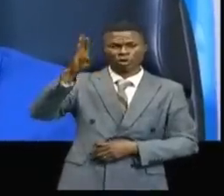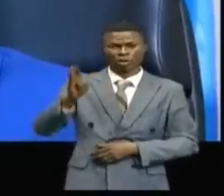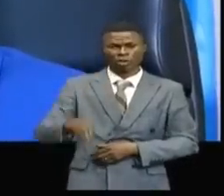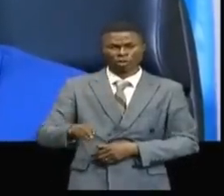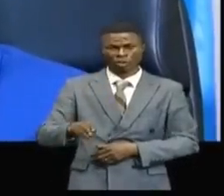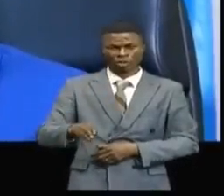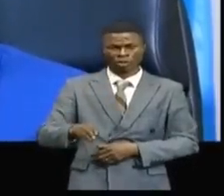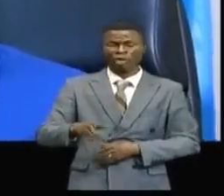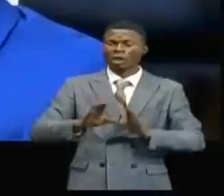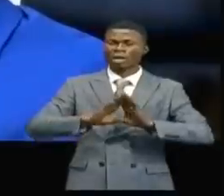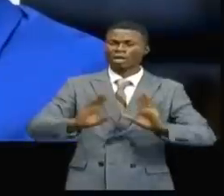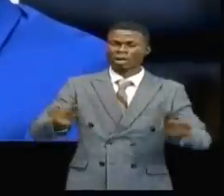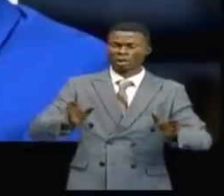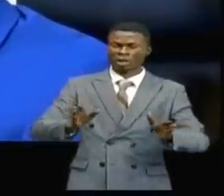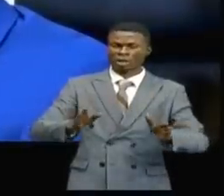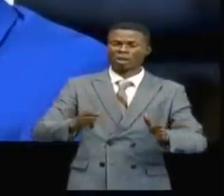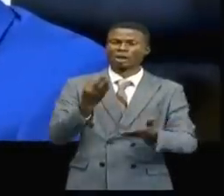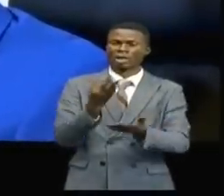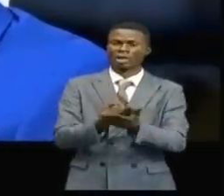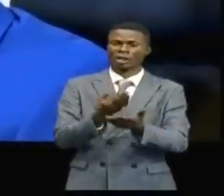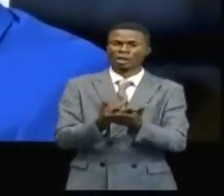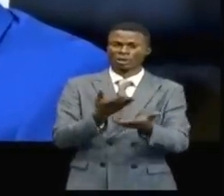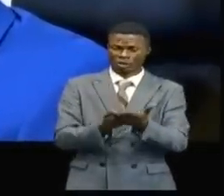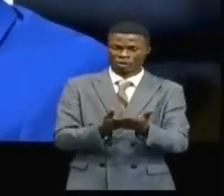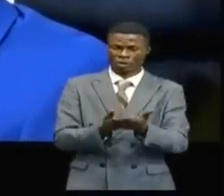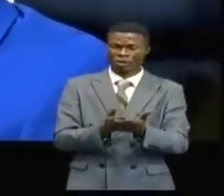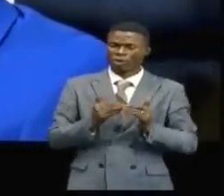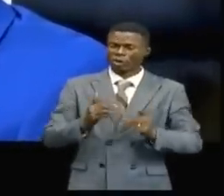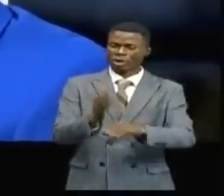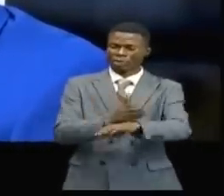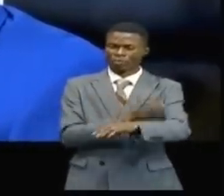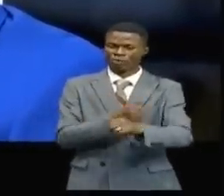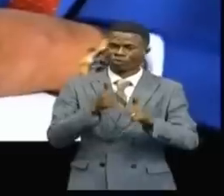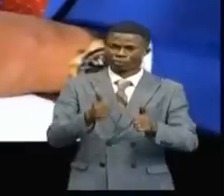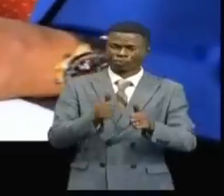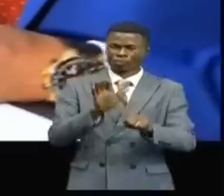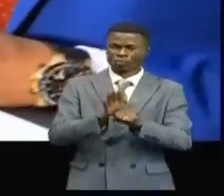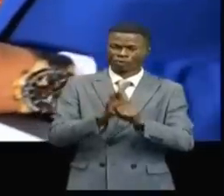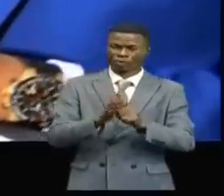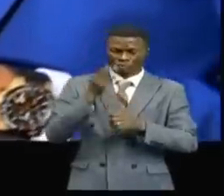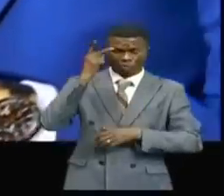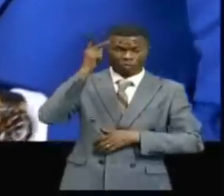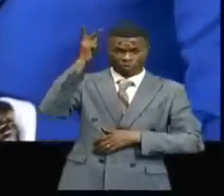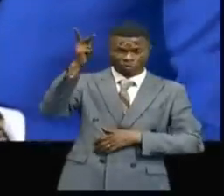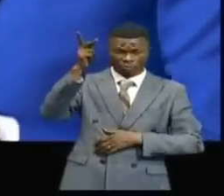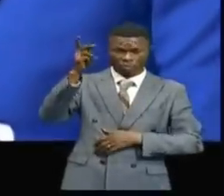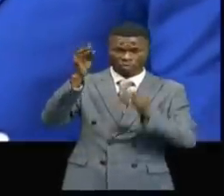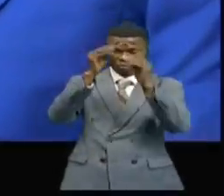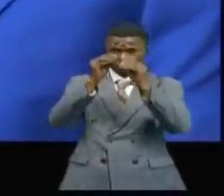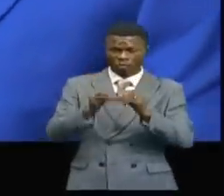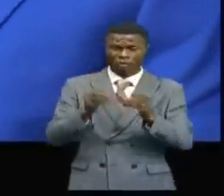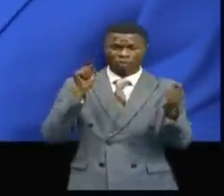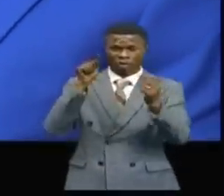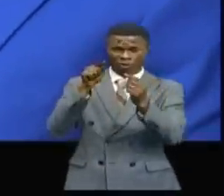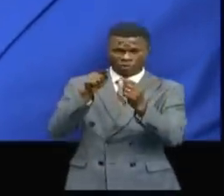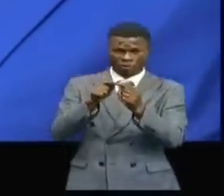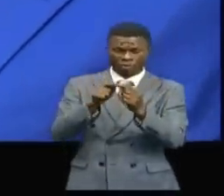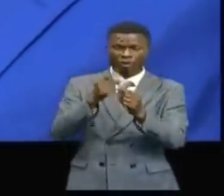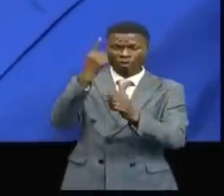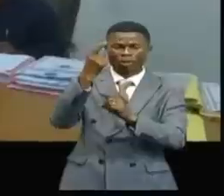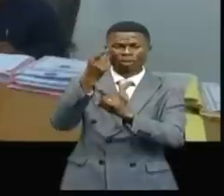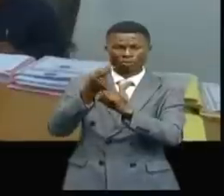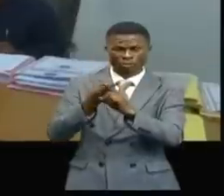La performance des régies financières s'est raffermie davantage dans la perspective de l'atteinte de leurs assignations